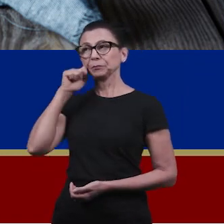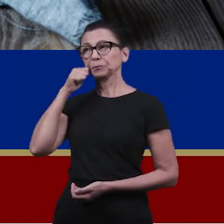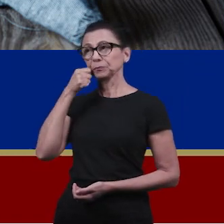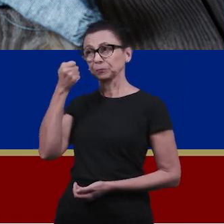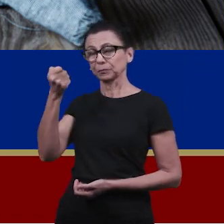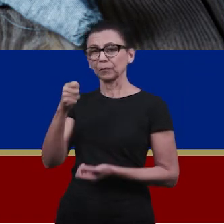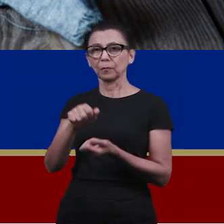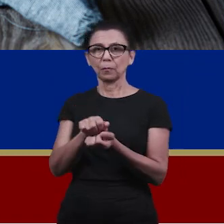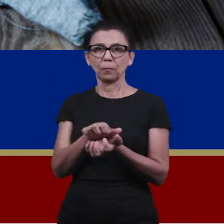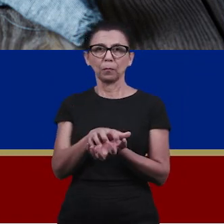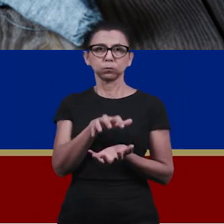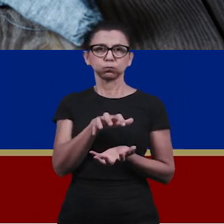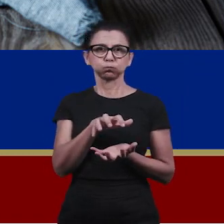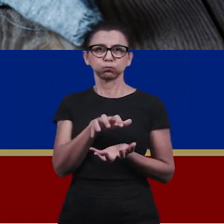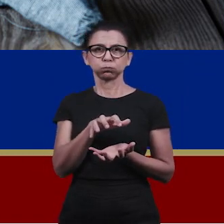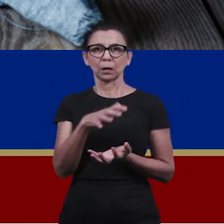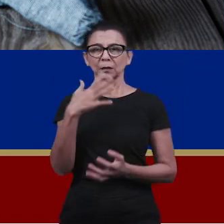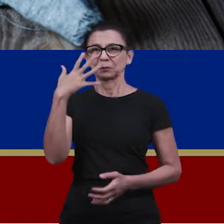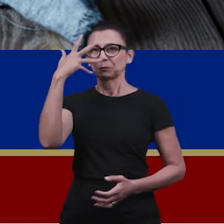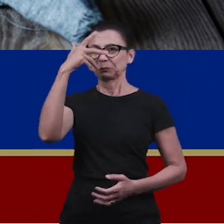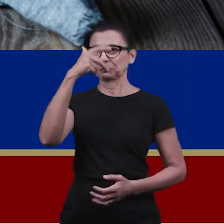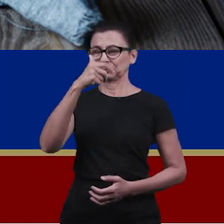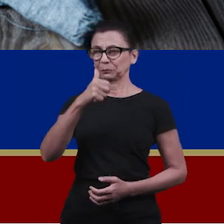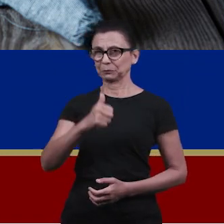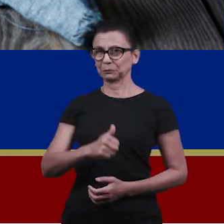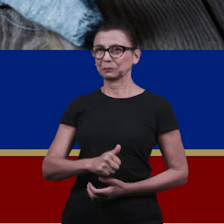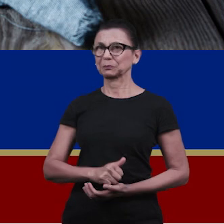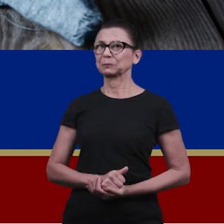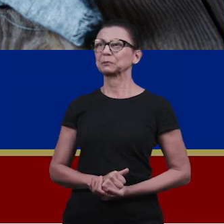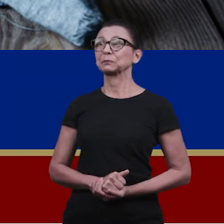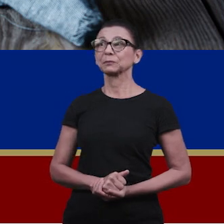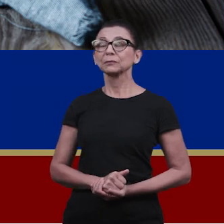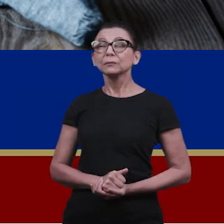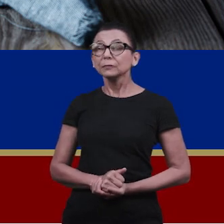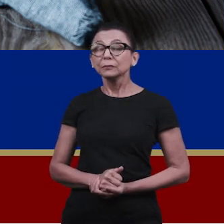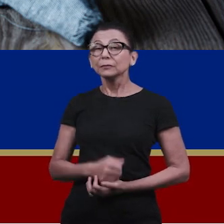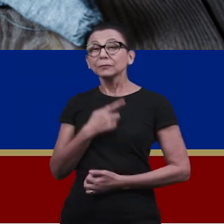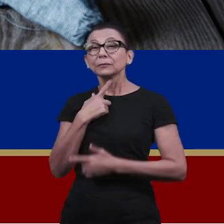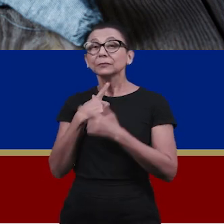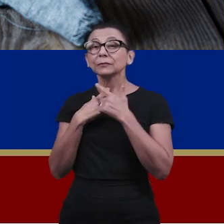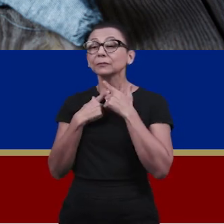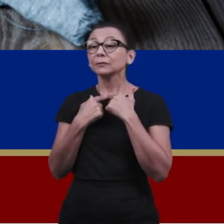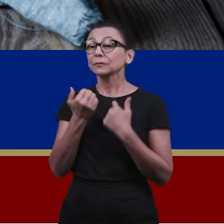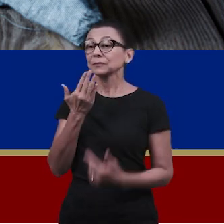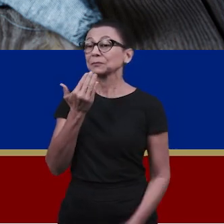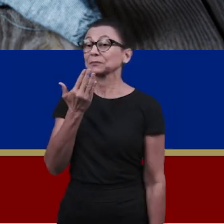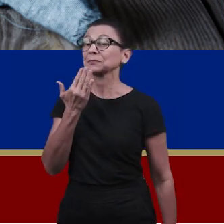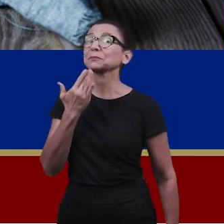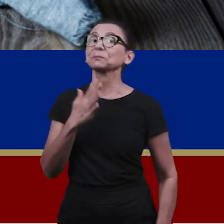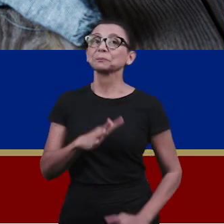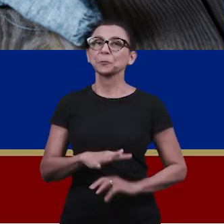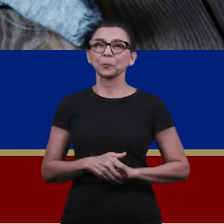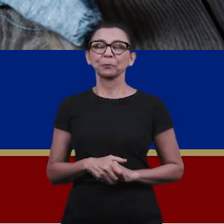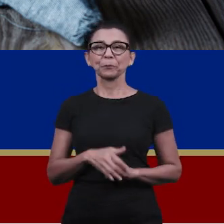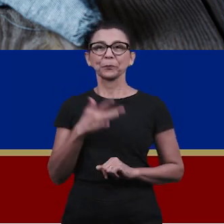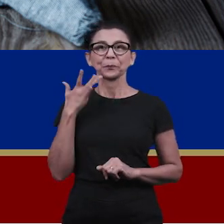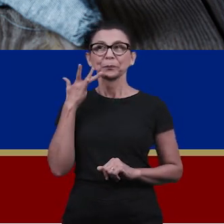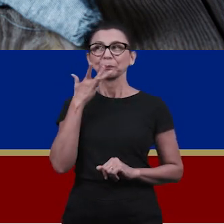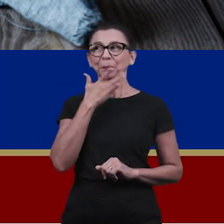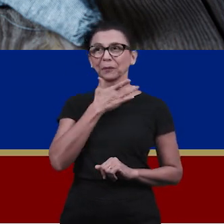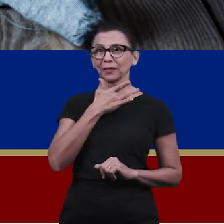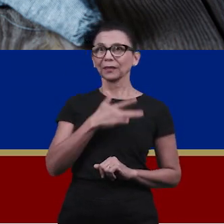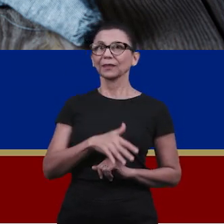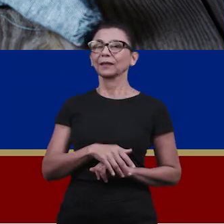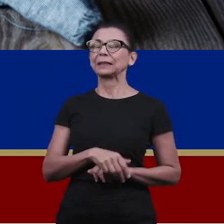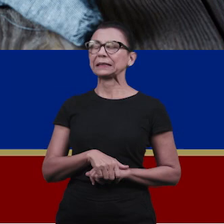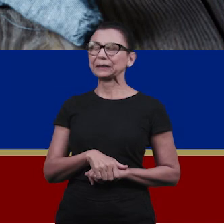voici à droite le pain avec ferment, plus attrayant, plus joli, il